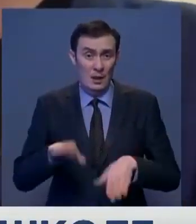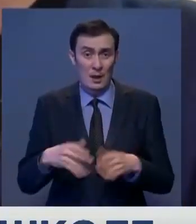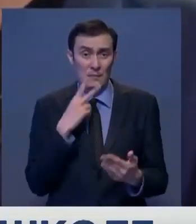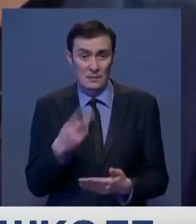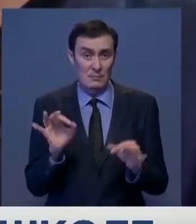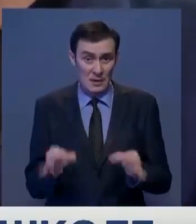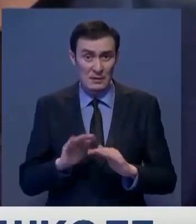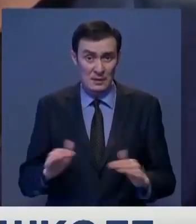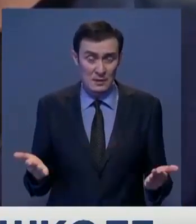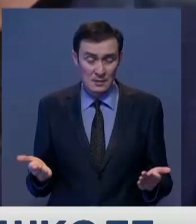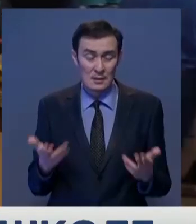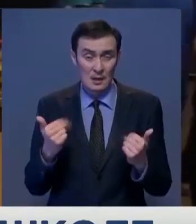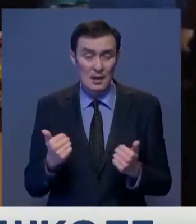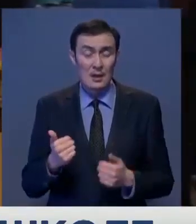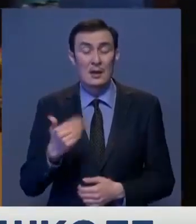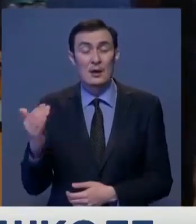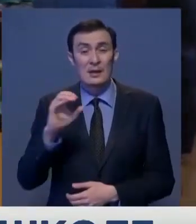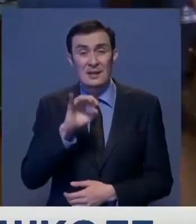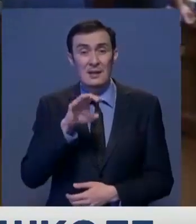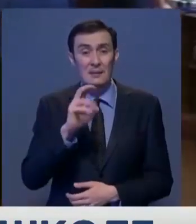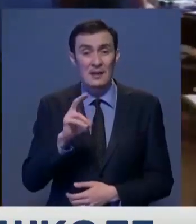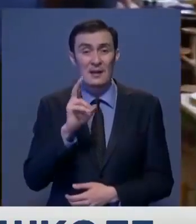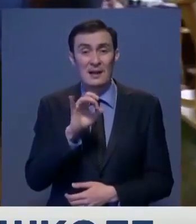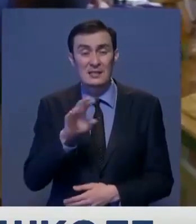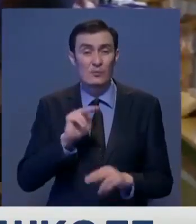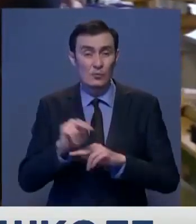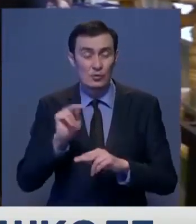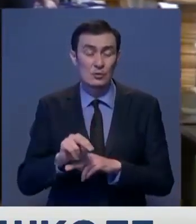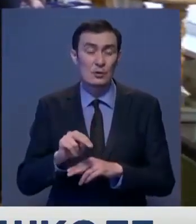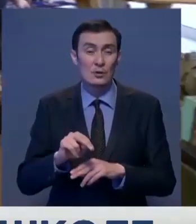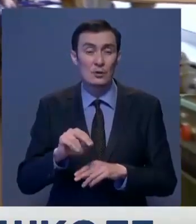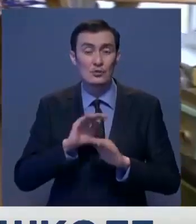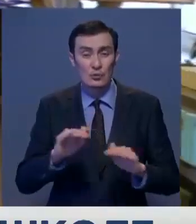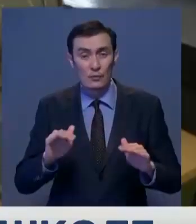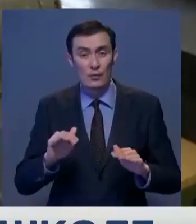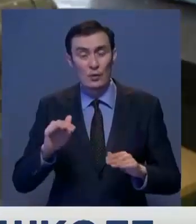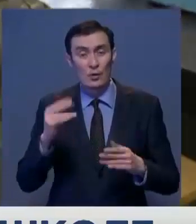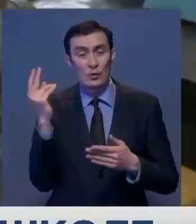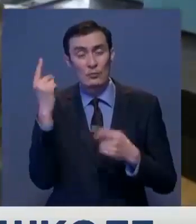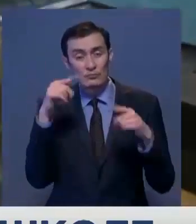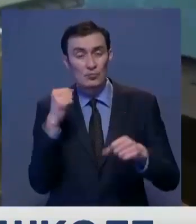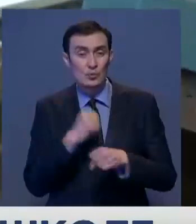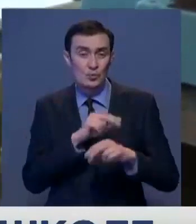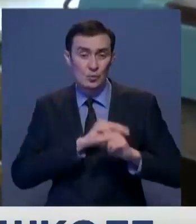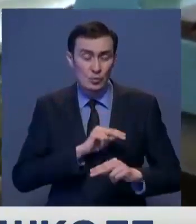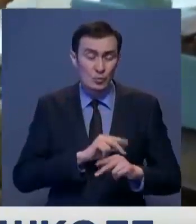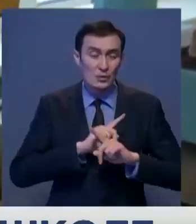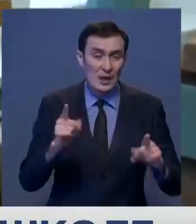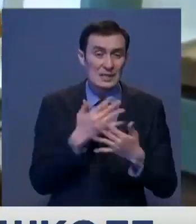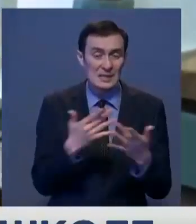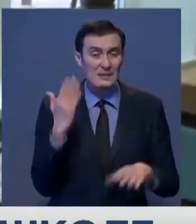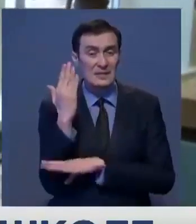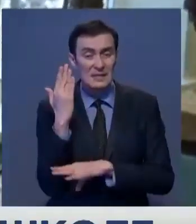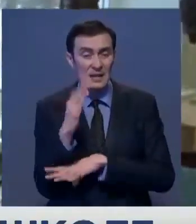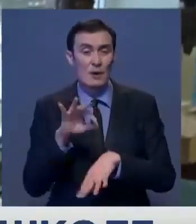да? Да. Ермек Касымов уже больше 20 лет учит сельских учеников художественному труду. Вместе с детьми создает уникальные изделия из дерева